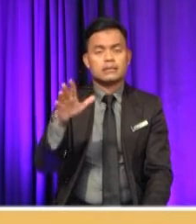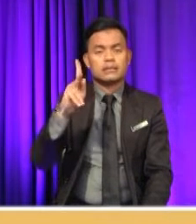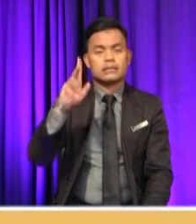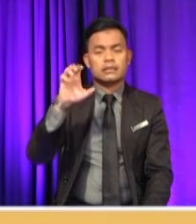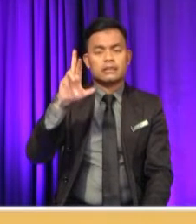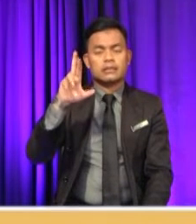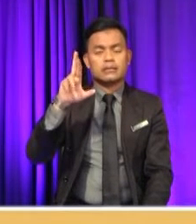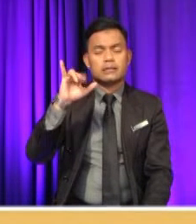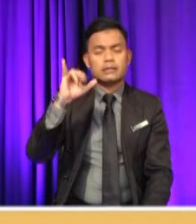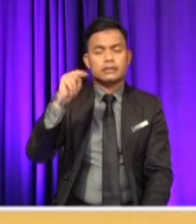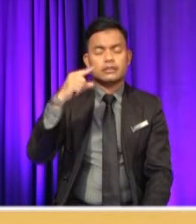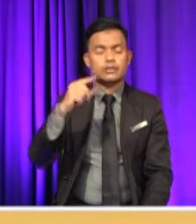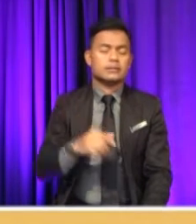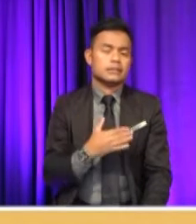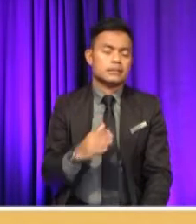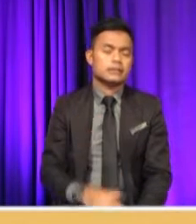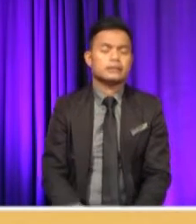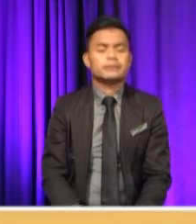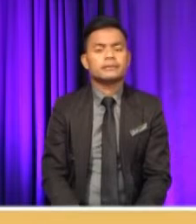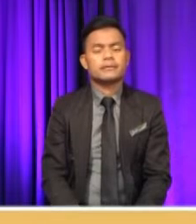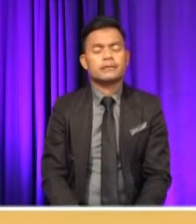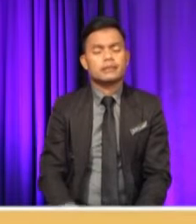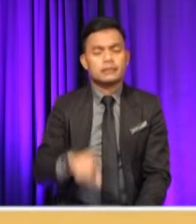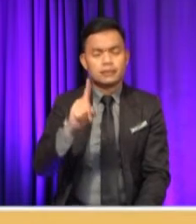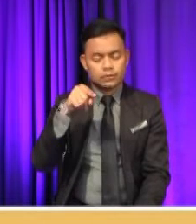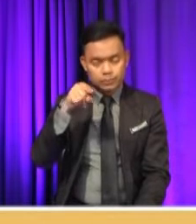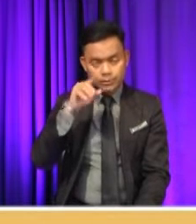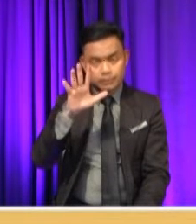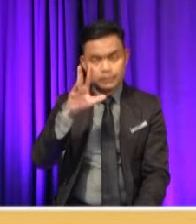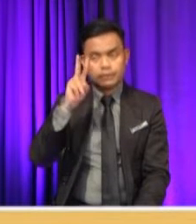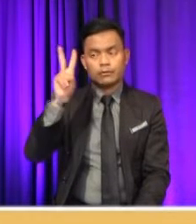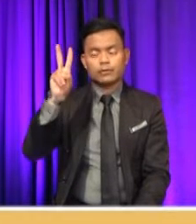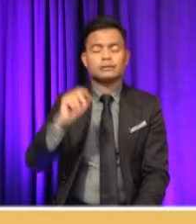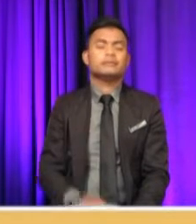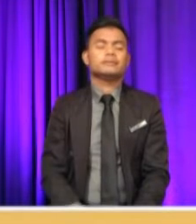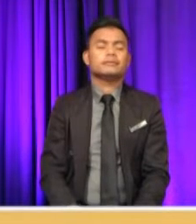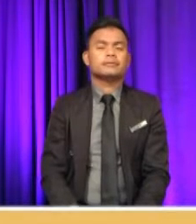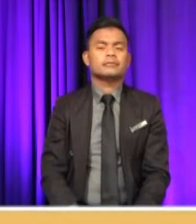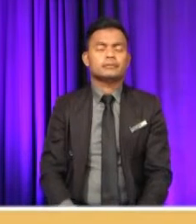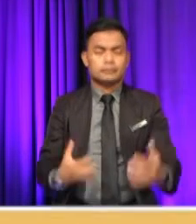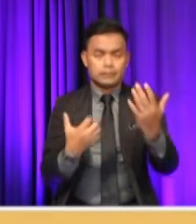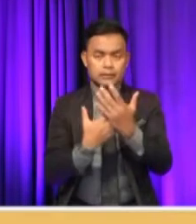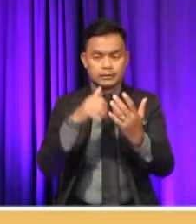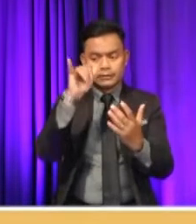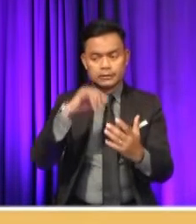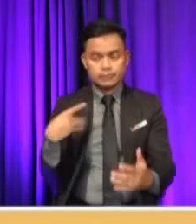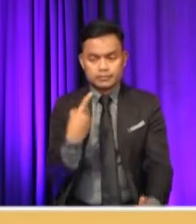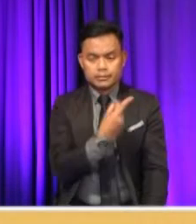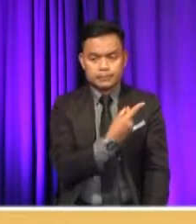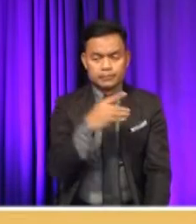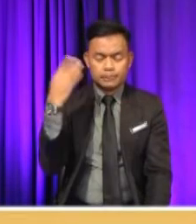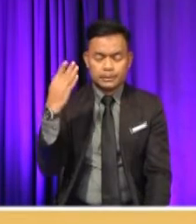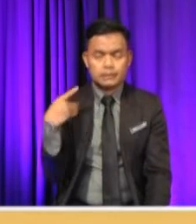voltan arus terus sebanyak 1.5 volt. Okey, ni kalau bateri yang kita biasa guna tu, bateri AA tu, dia ada